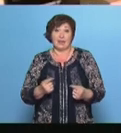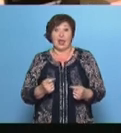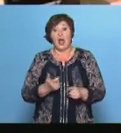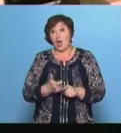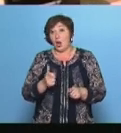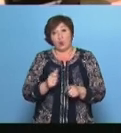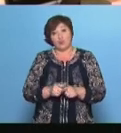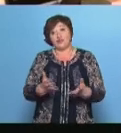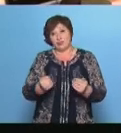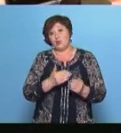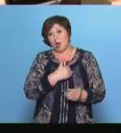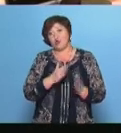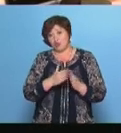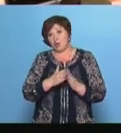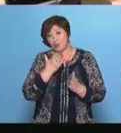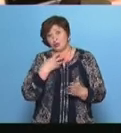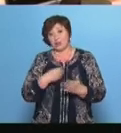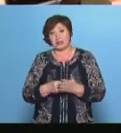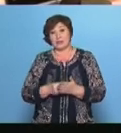домой взять, почитать, своих